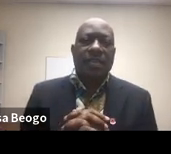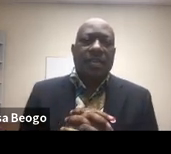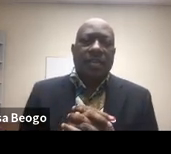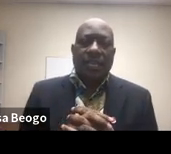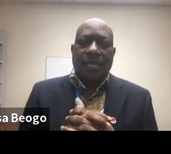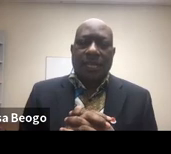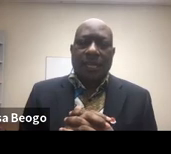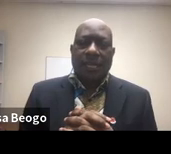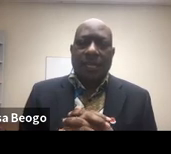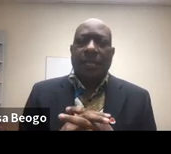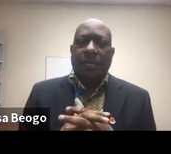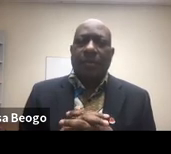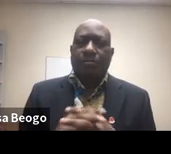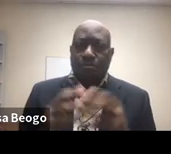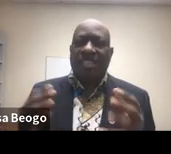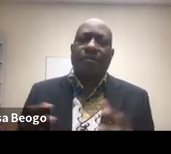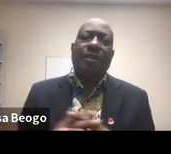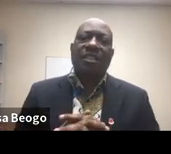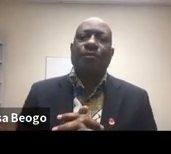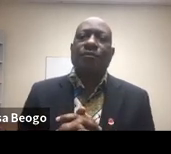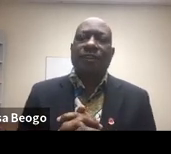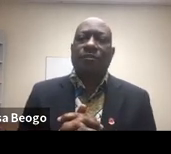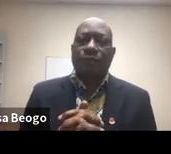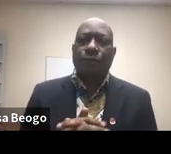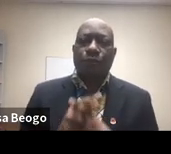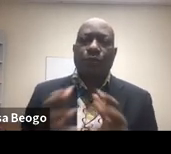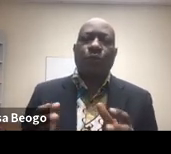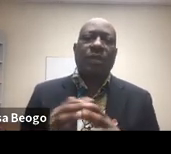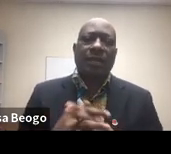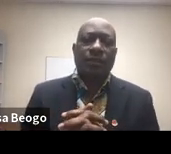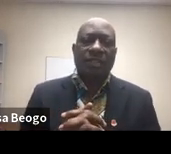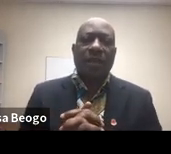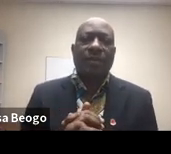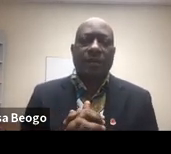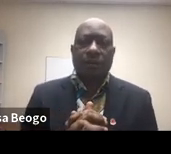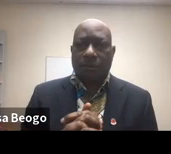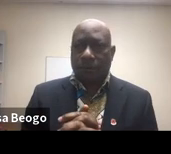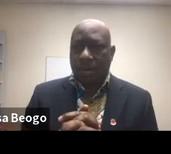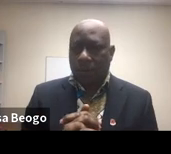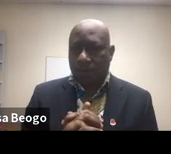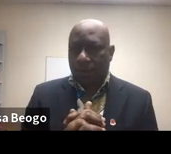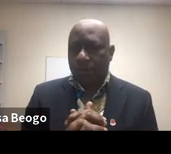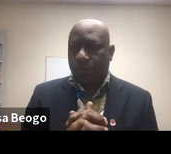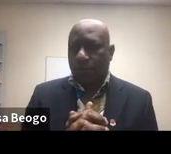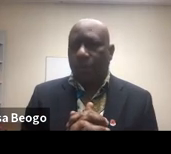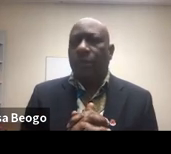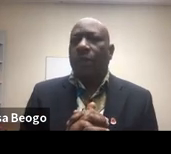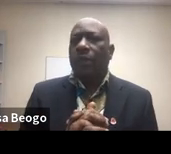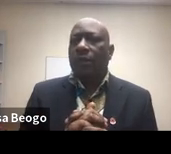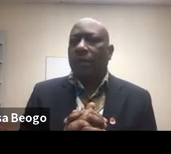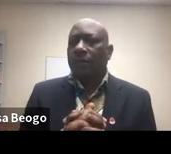IRC. Et principalement, c'est pour vous faire le focus sur les résultats empiriques qu'on a